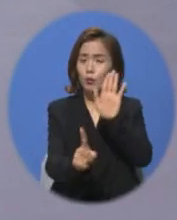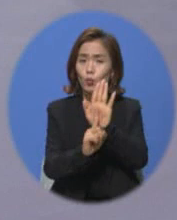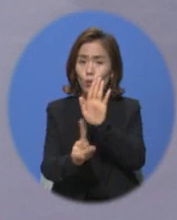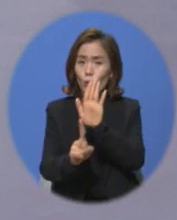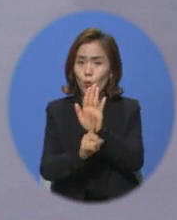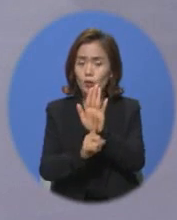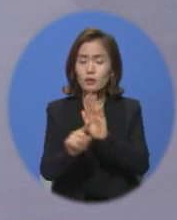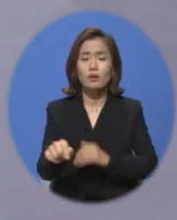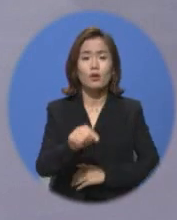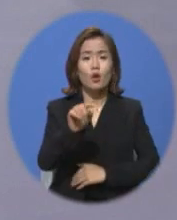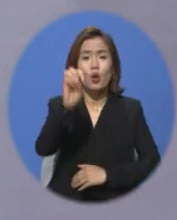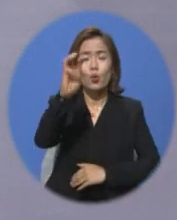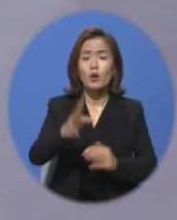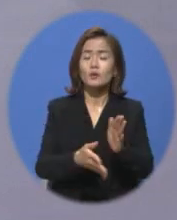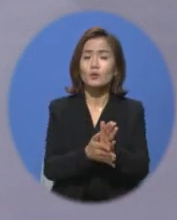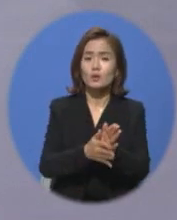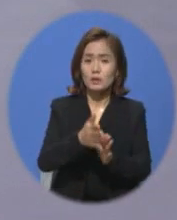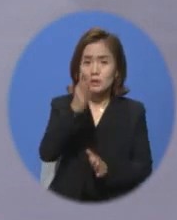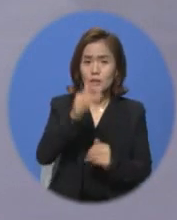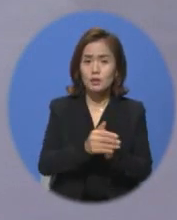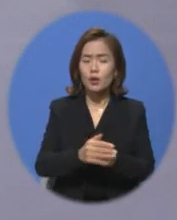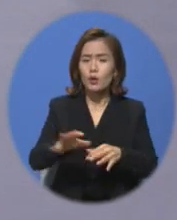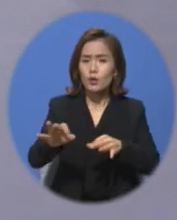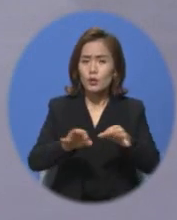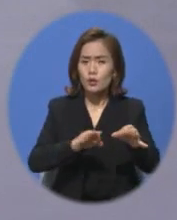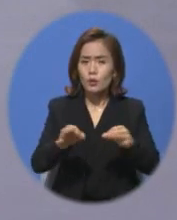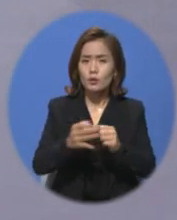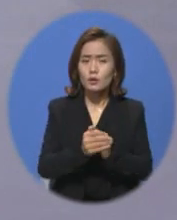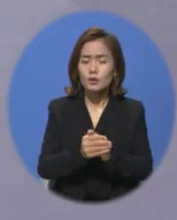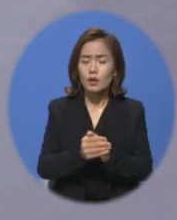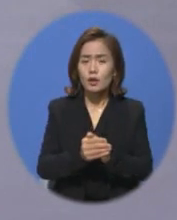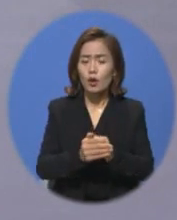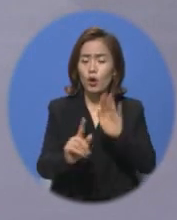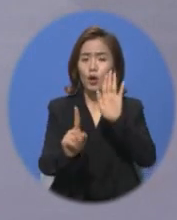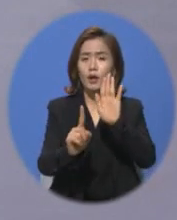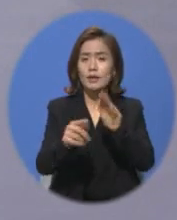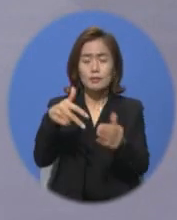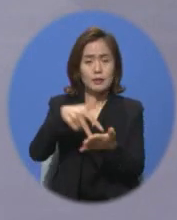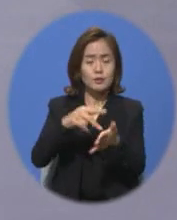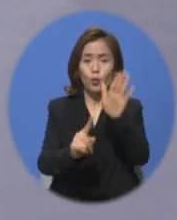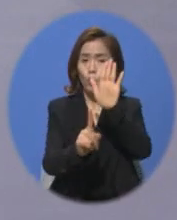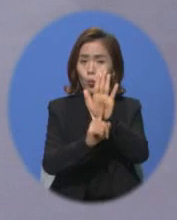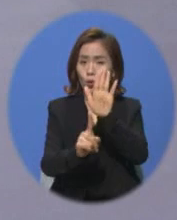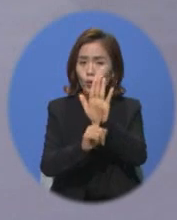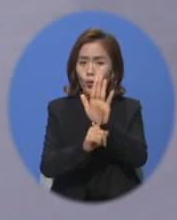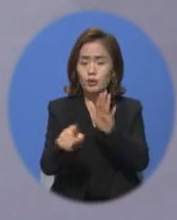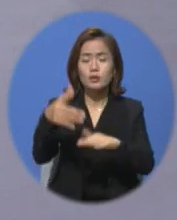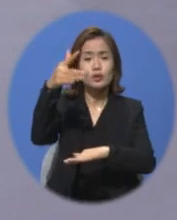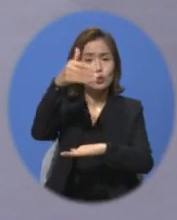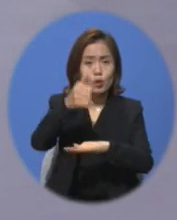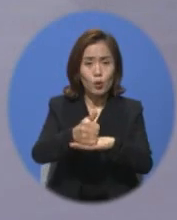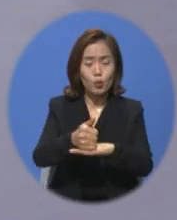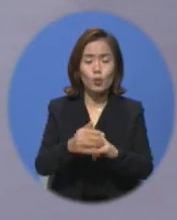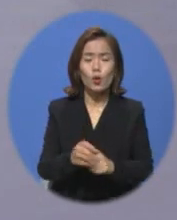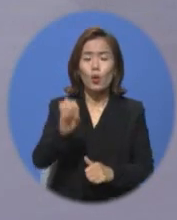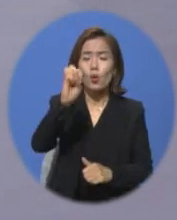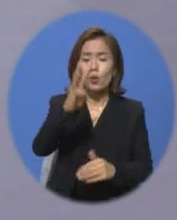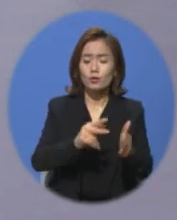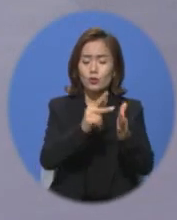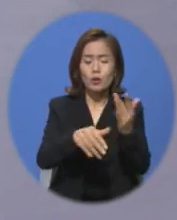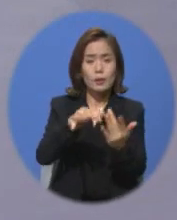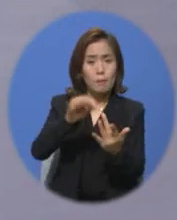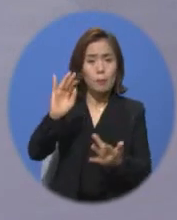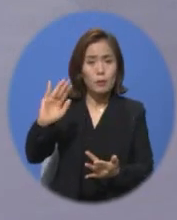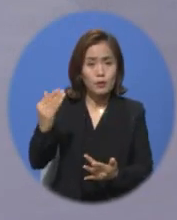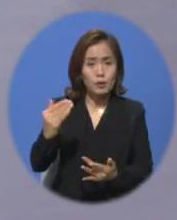했으며 ,광주시는 경제기반모델에따라이사업을신청했습니다. 그공모전의결과로광주역